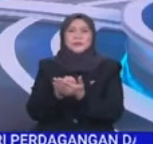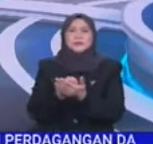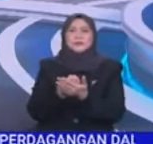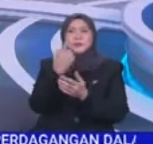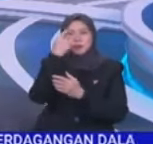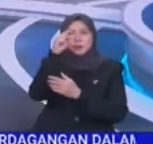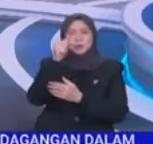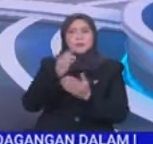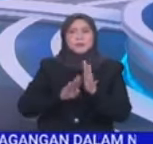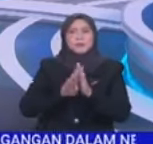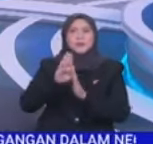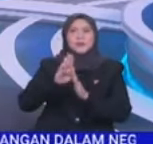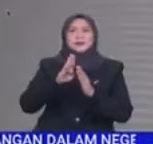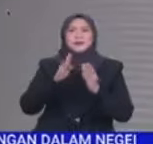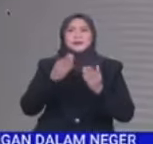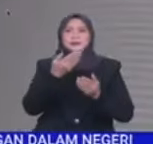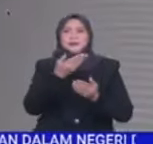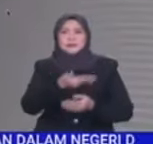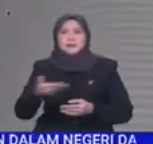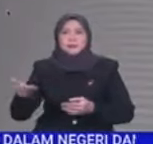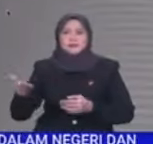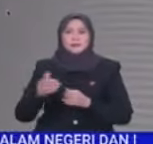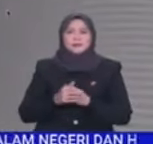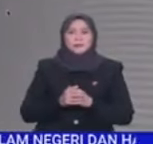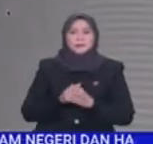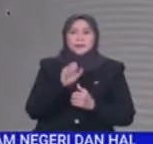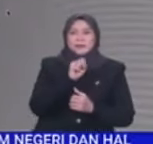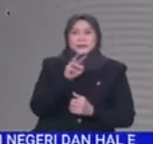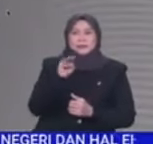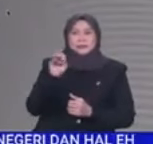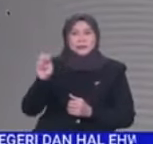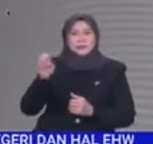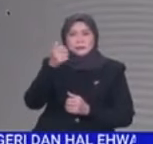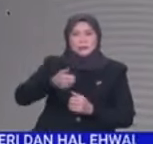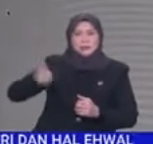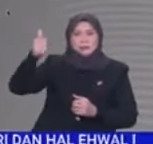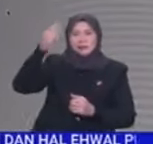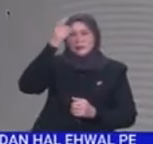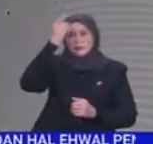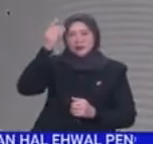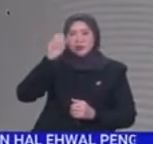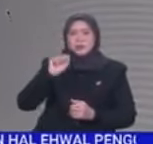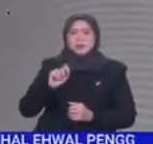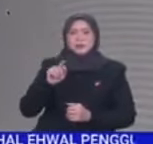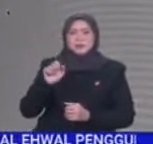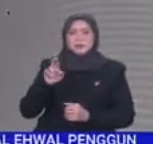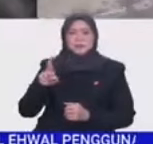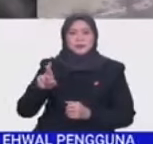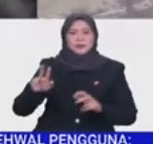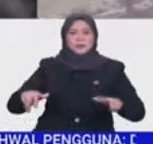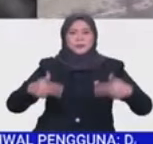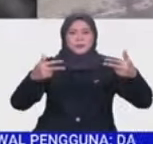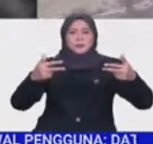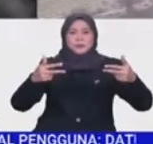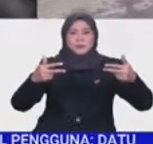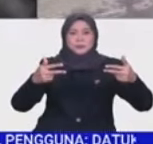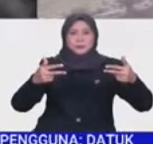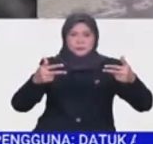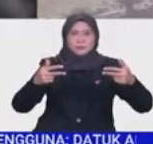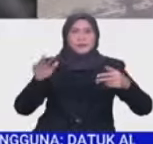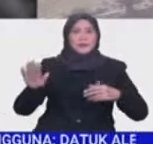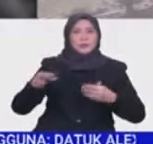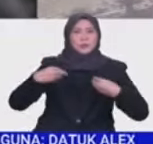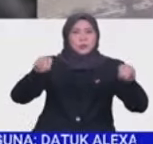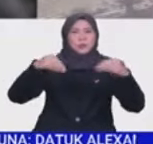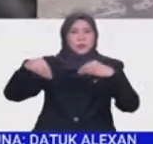pembangunan hartanah. Pengarah Urusan Kumpulan Sain Darby Property, Datuk Azmi Marikan dalam sidang video secara maya berkata